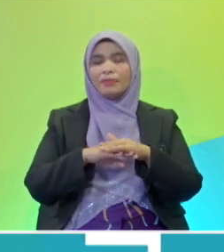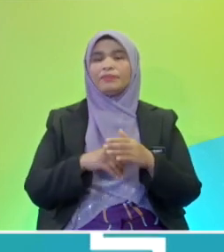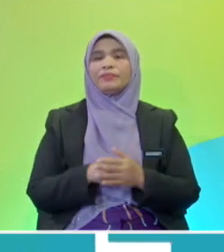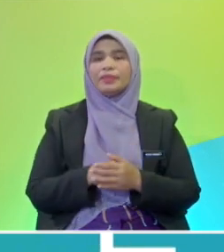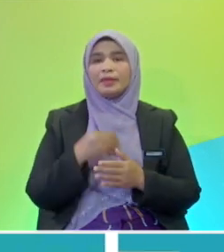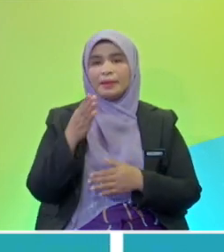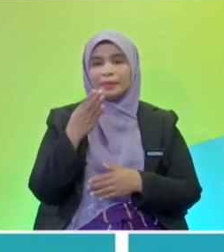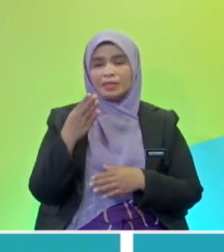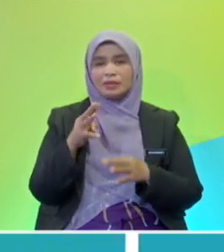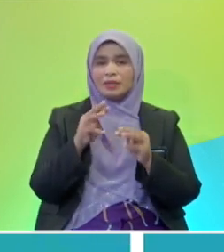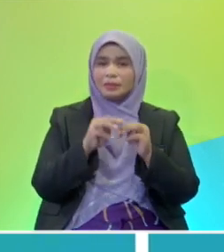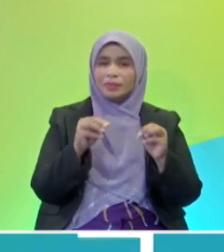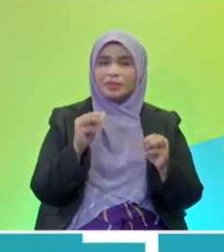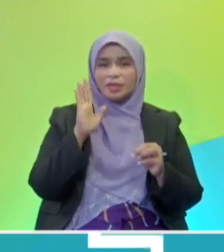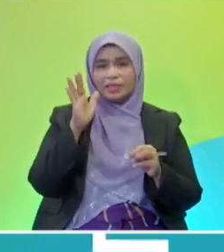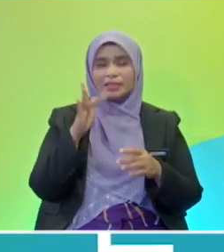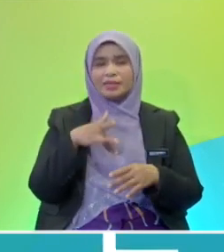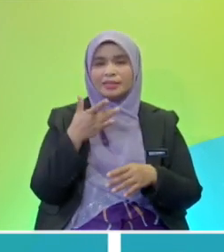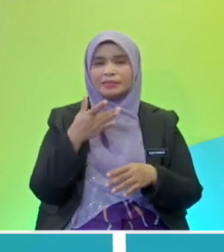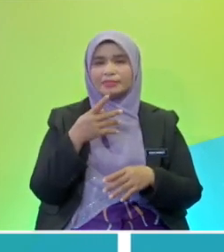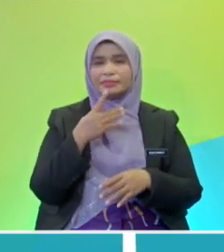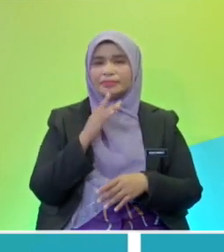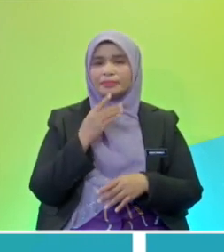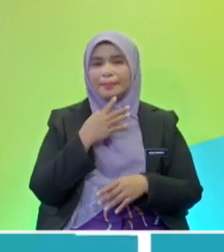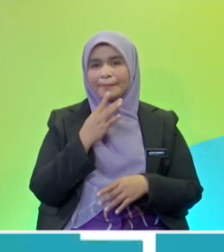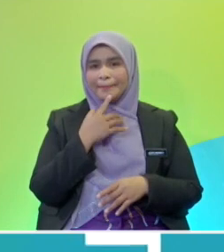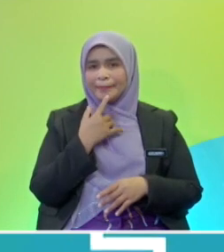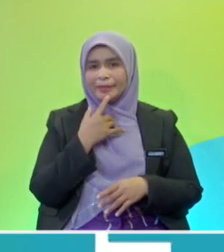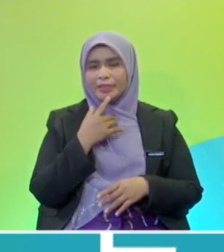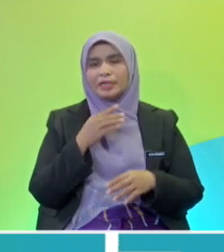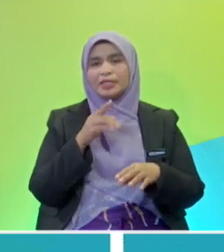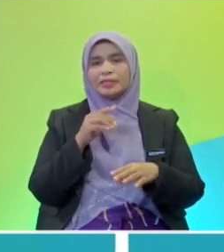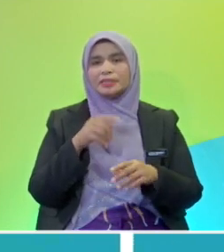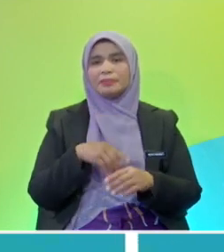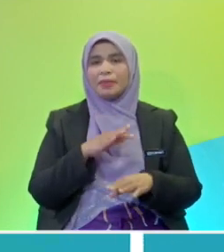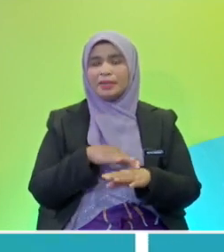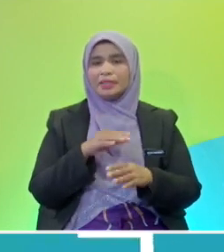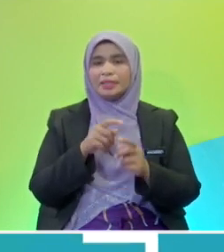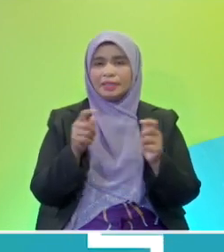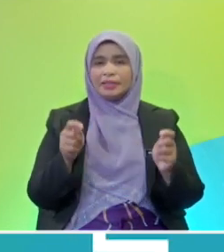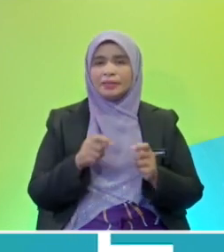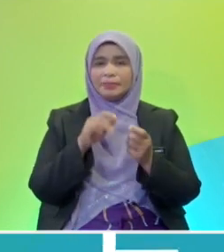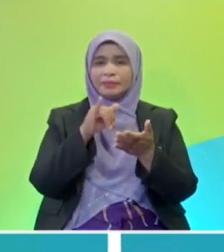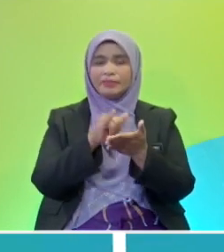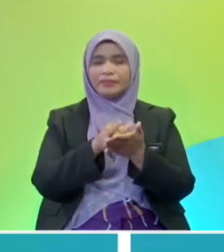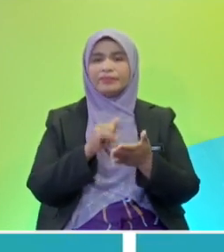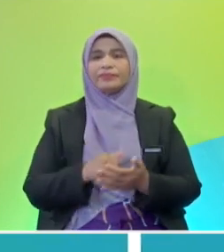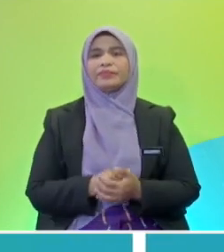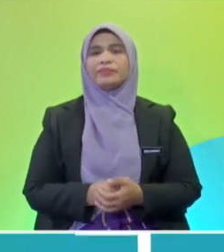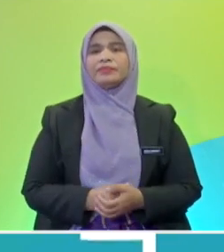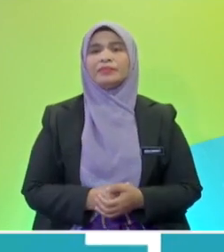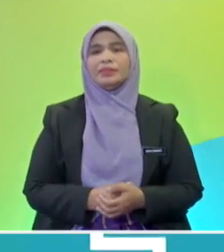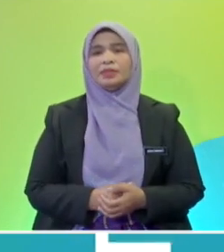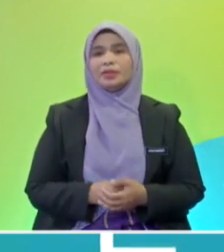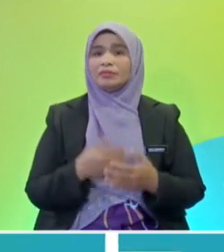murid dia akan keliru kat bahagian situ okey cikgu cikgu punya Macam mana Cikgu dah siap ke ha hampir